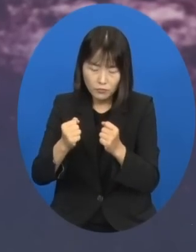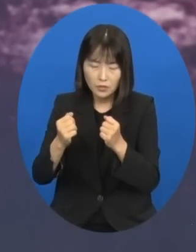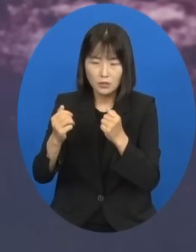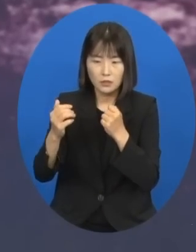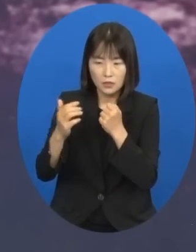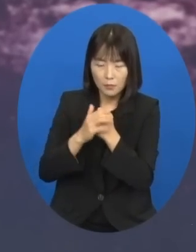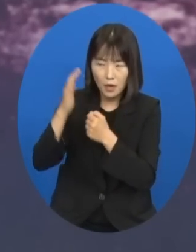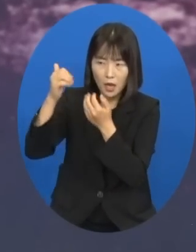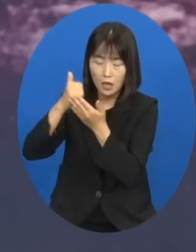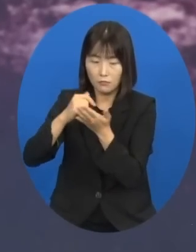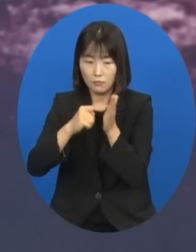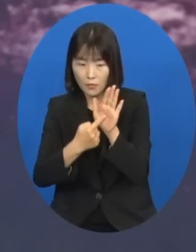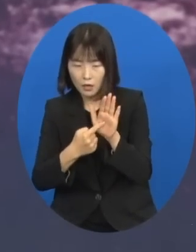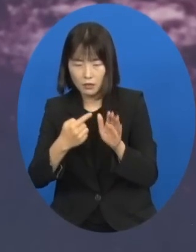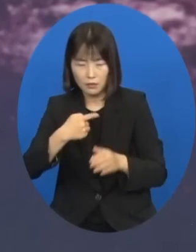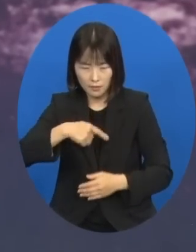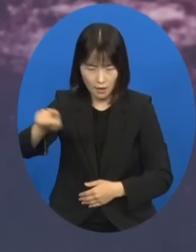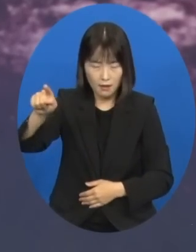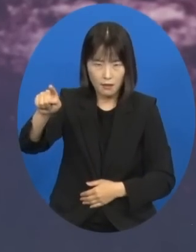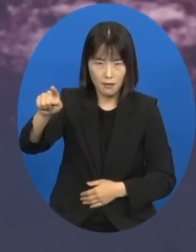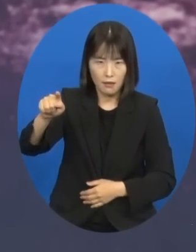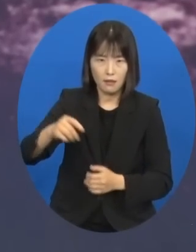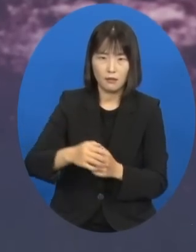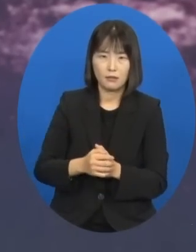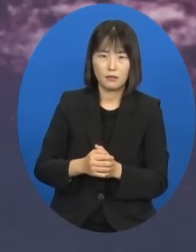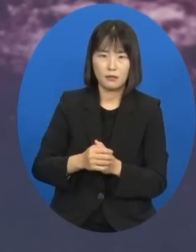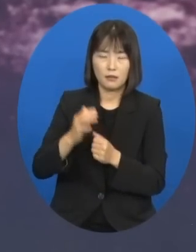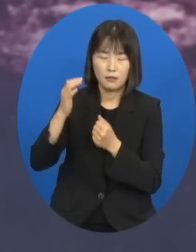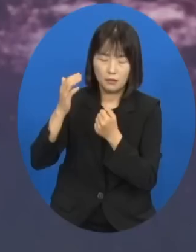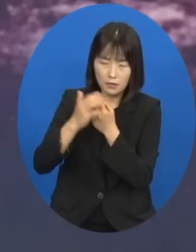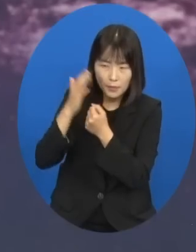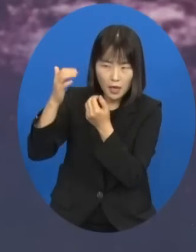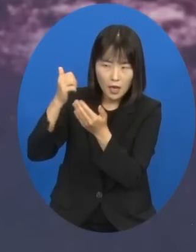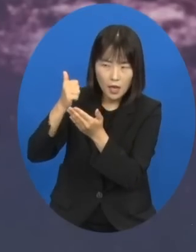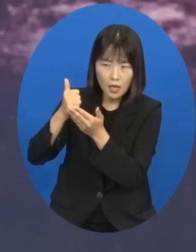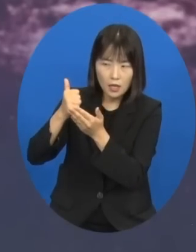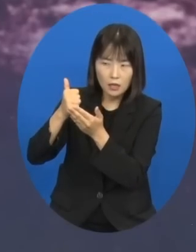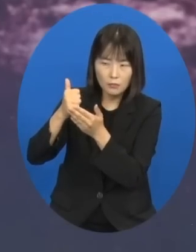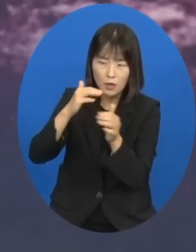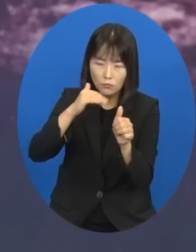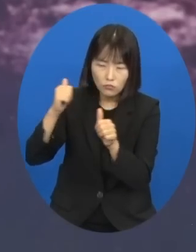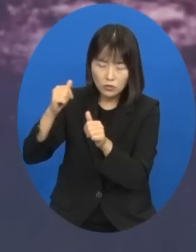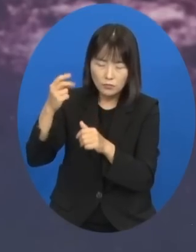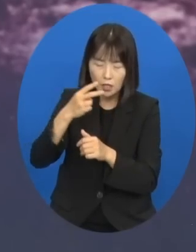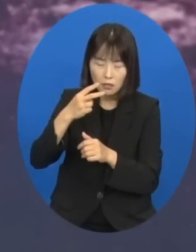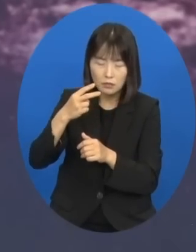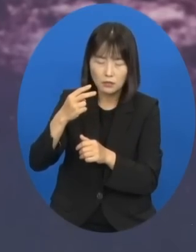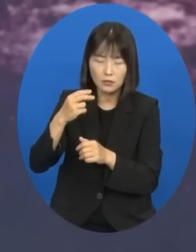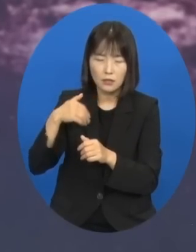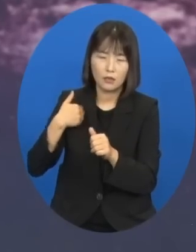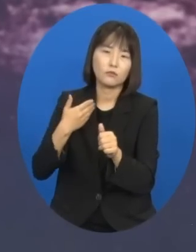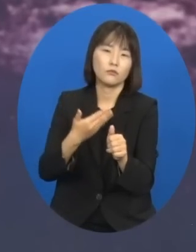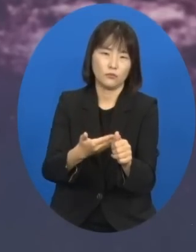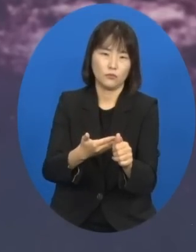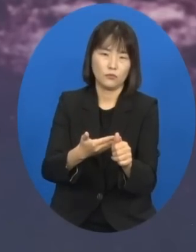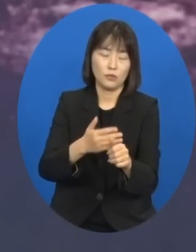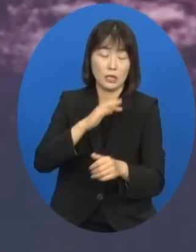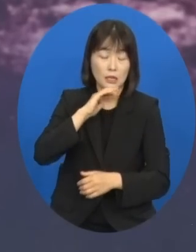하십니다. 그래서 그의 잊혀졌던 부르심을 다시 되새겨 주시죠. 그래서 75세에 다시